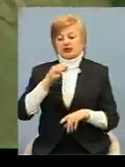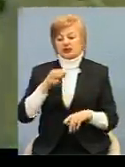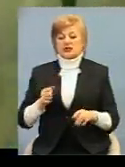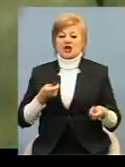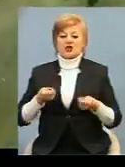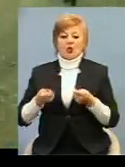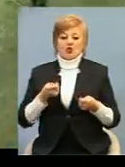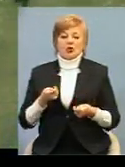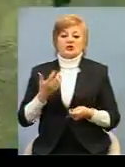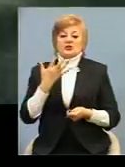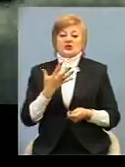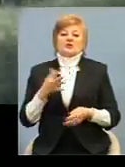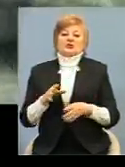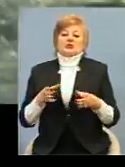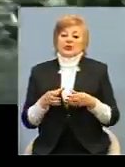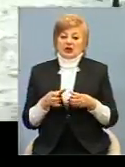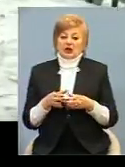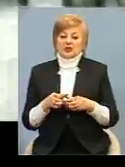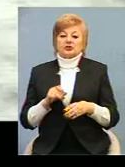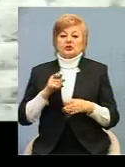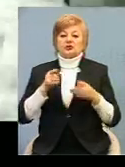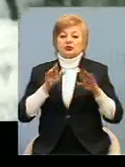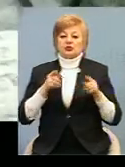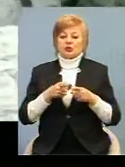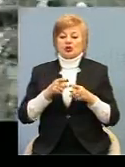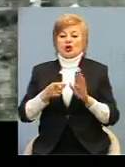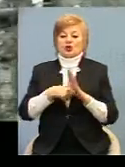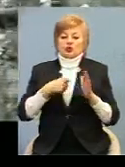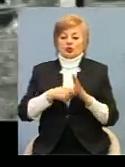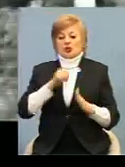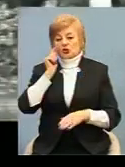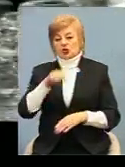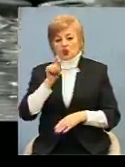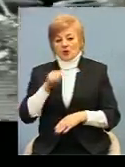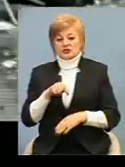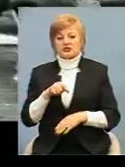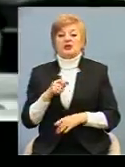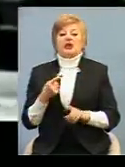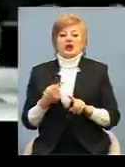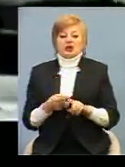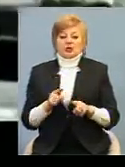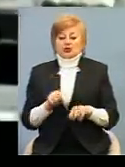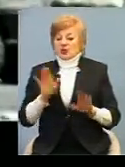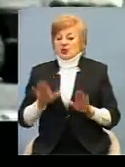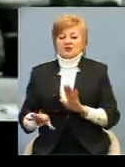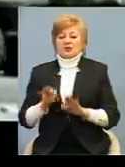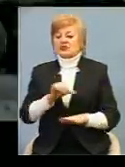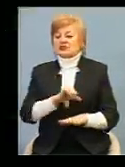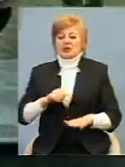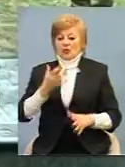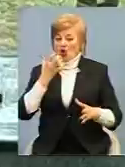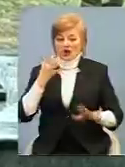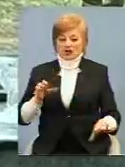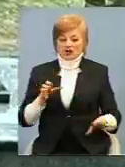55-ї артбригади Ігор Немінський. Побував у різних точках Донецької та Луганської областей. Життя віддав в одній із найгарячіших – під Дебальцевим.